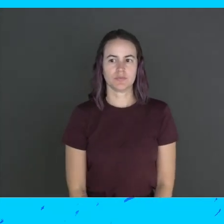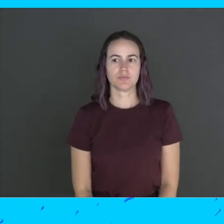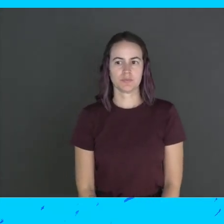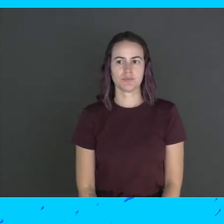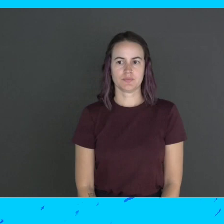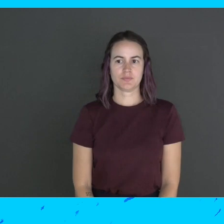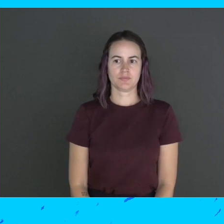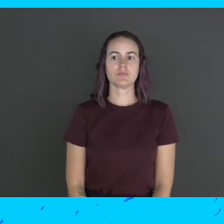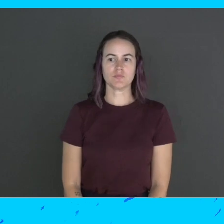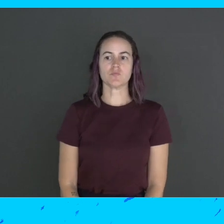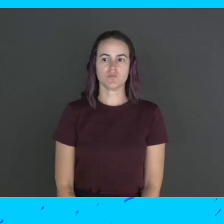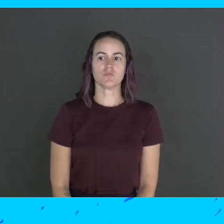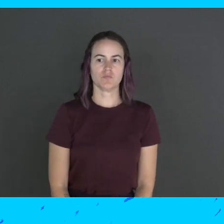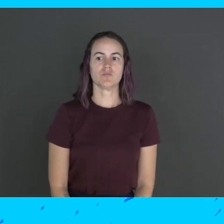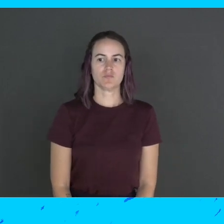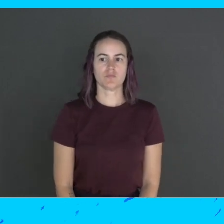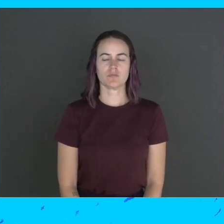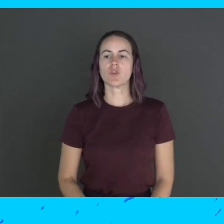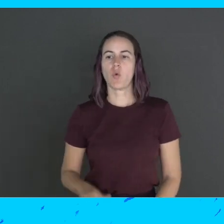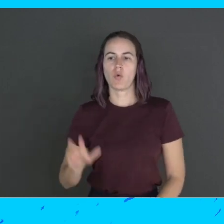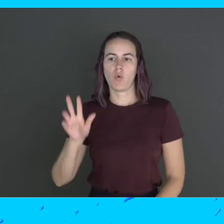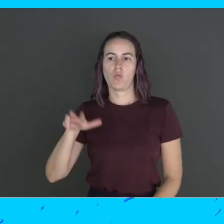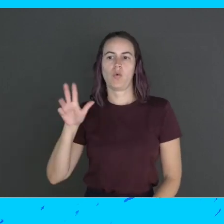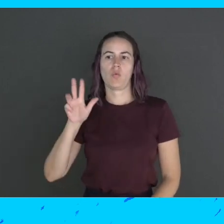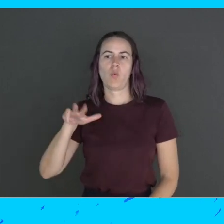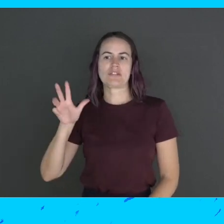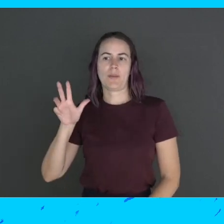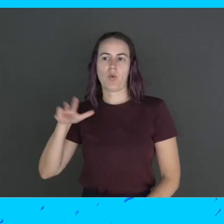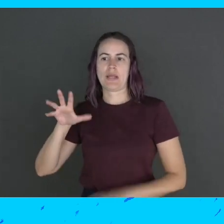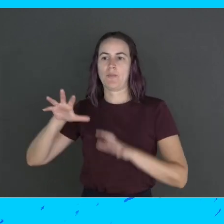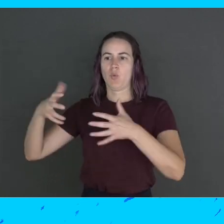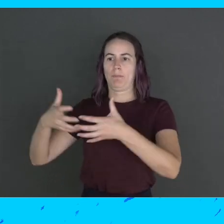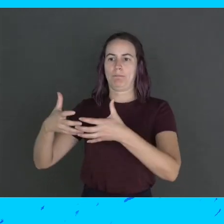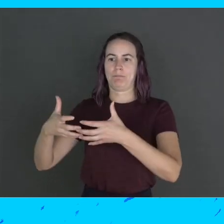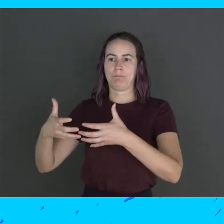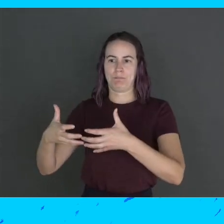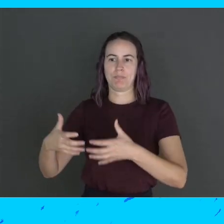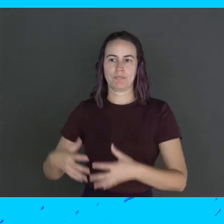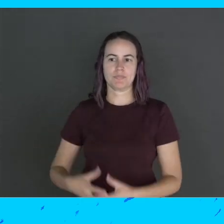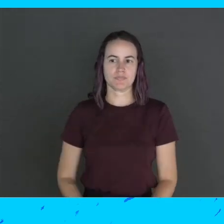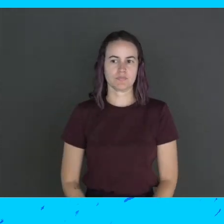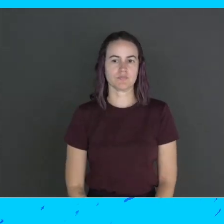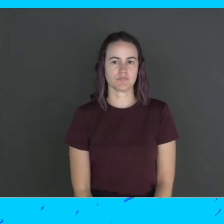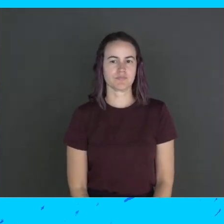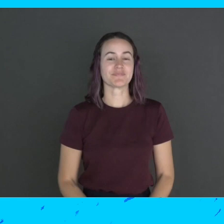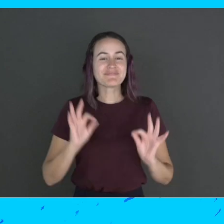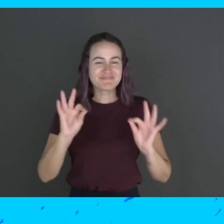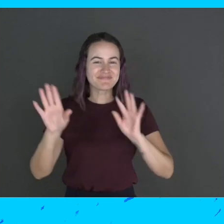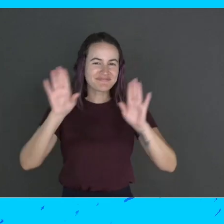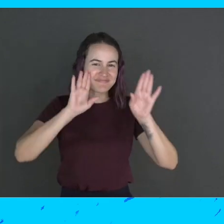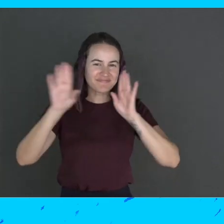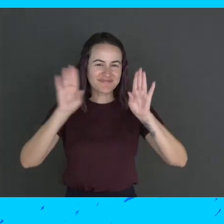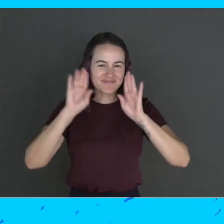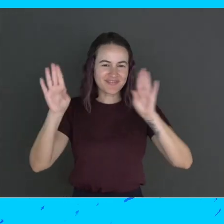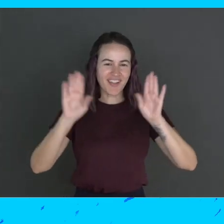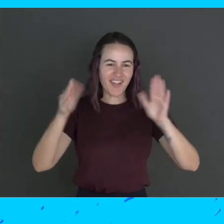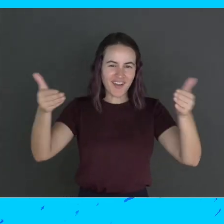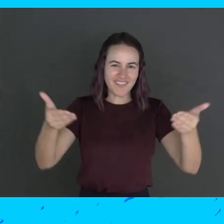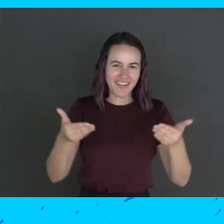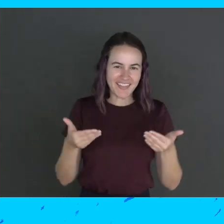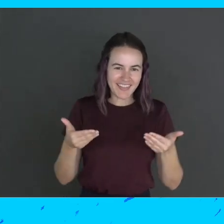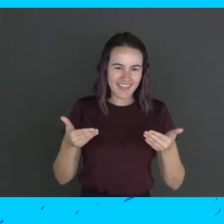Hi, everyone. Good to have you here. Welcome, welcome. I'm going to